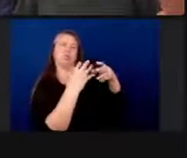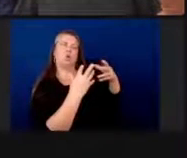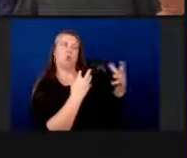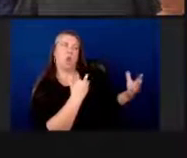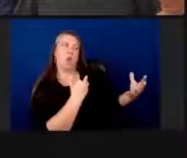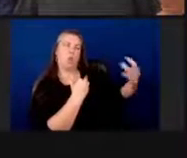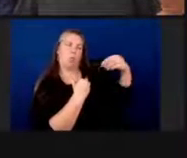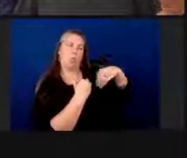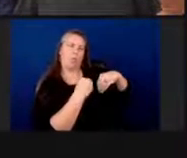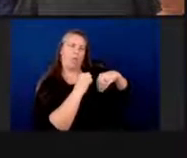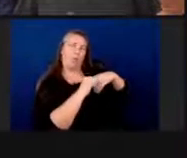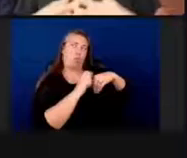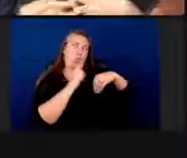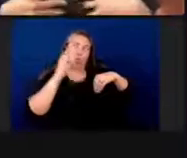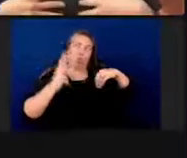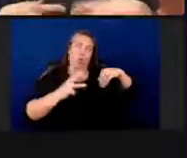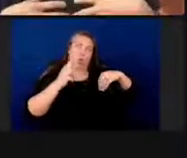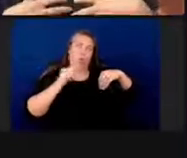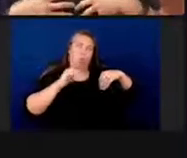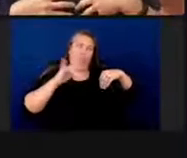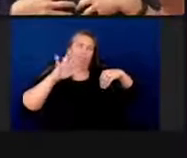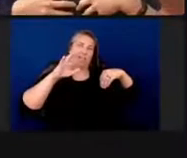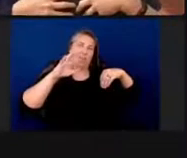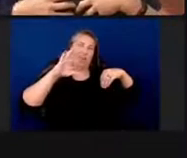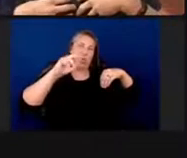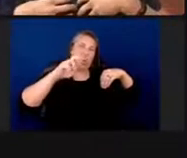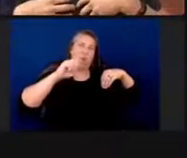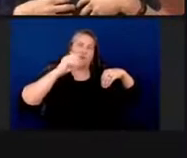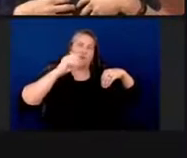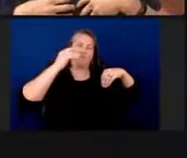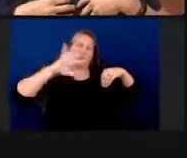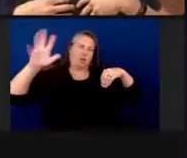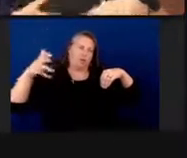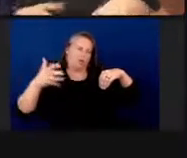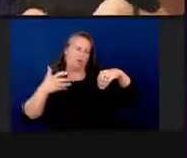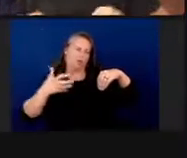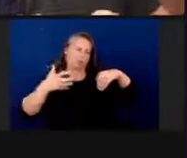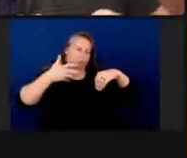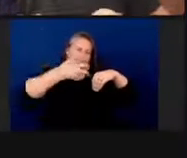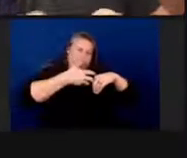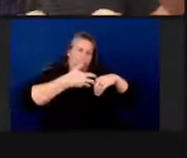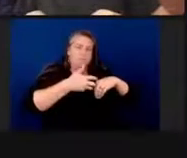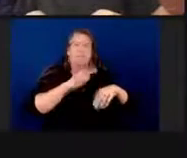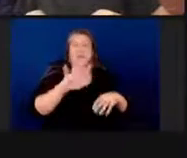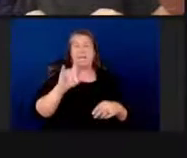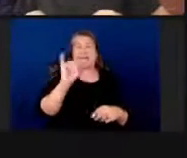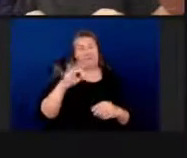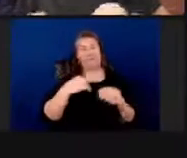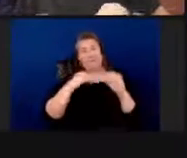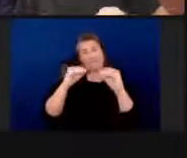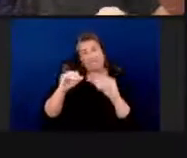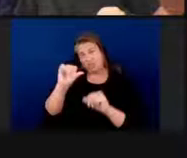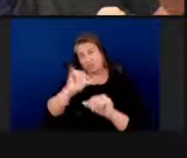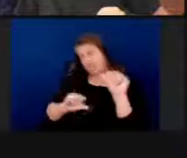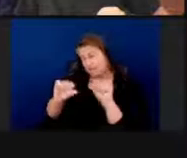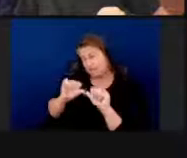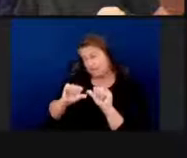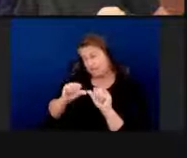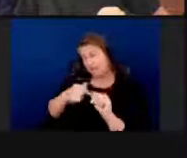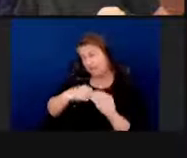تعليمية، ويبدأون بالعمل مع بعضهم كفريق واحد. إذا بالنسبة إلى الأساتذة، أساتذة العلوم، أنا